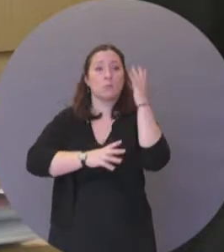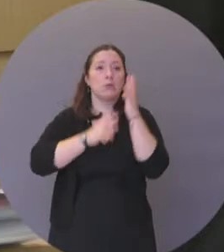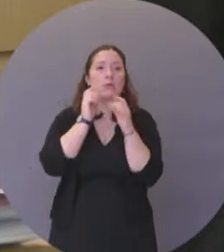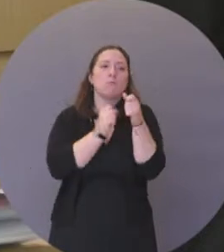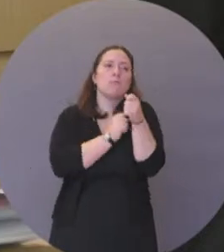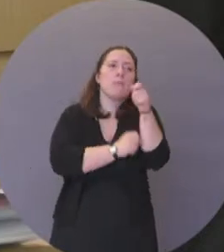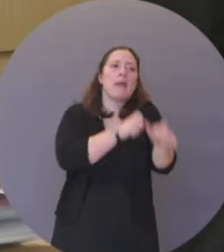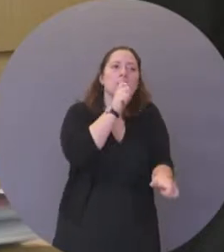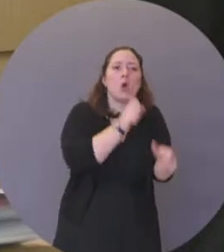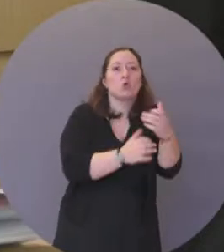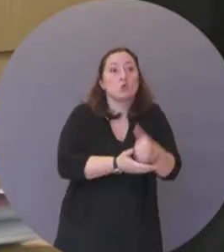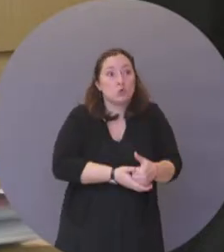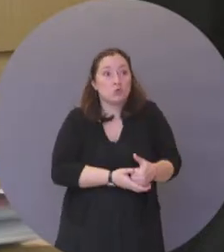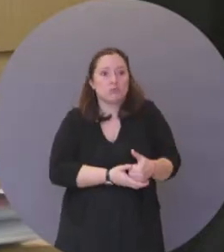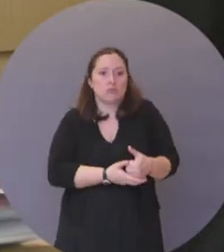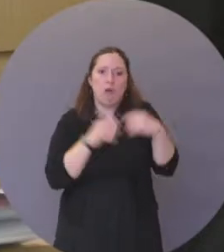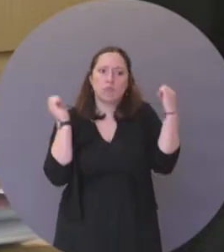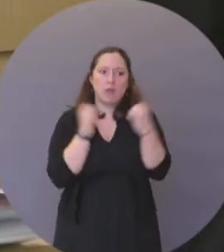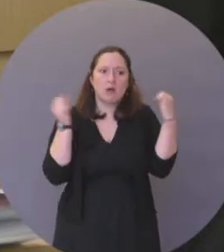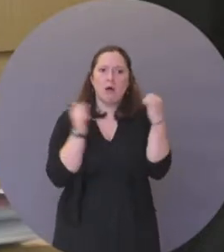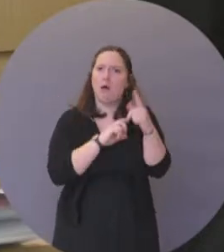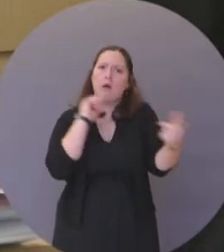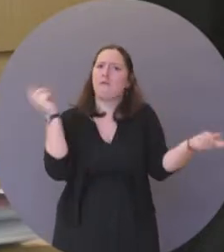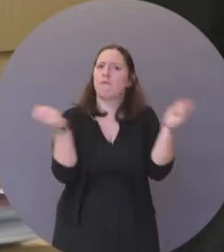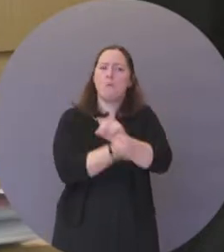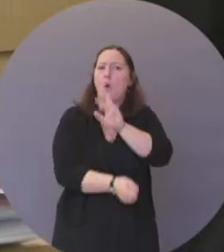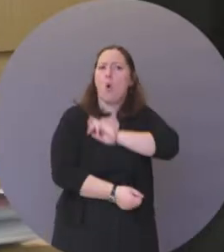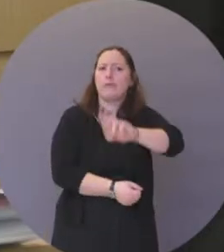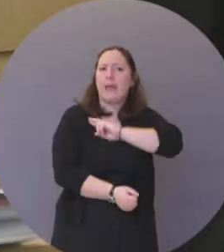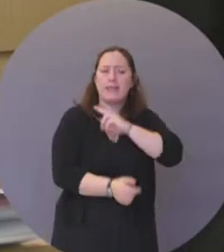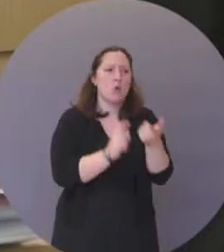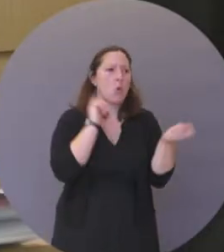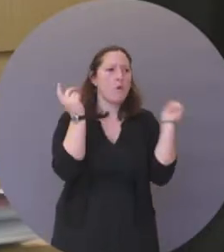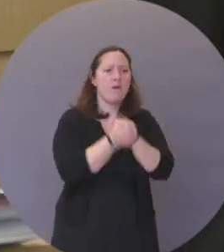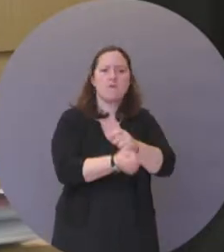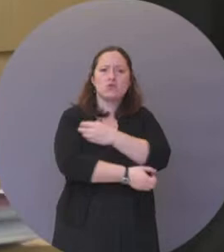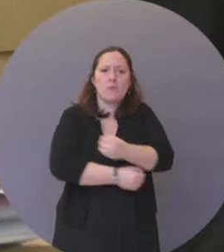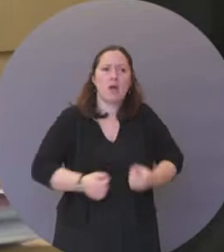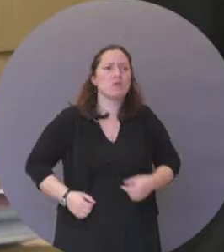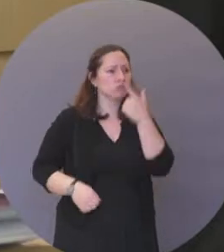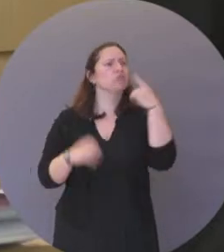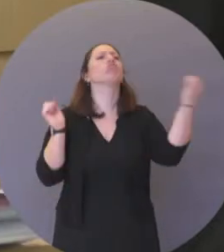réformes du chômage et de la retraite envisagée par le gouvernement